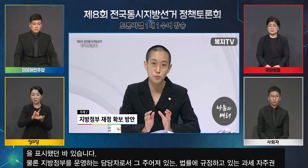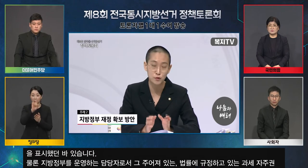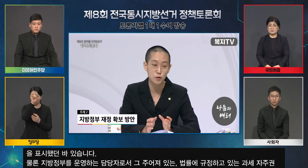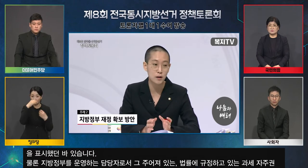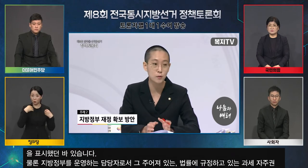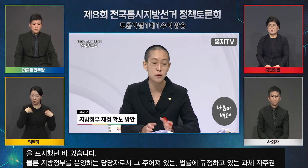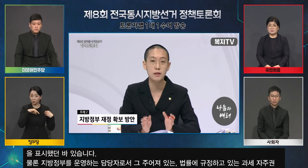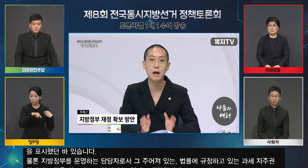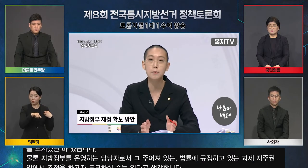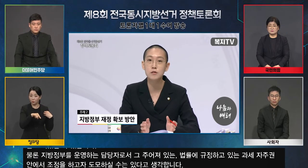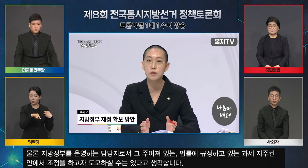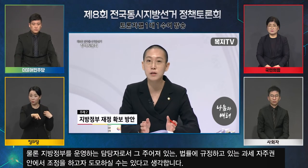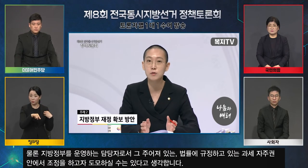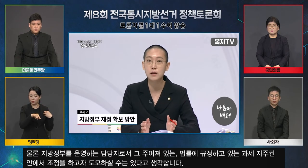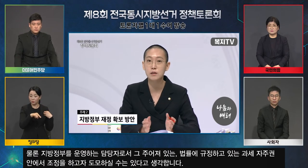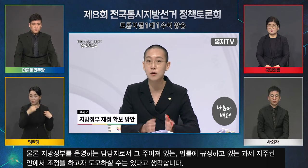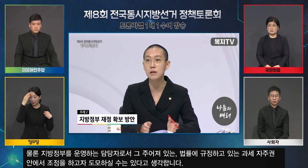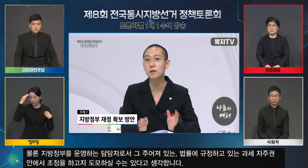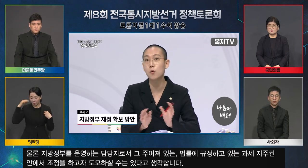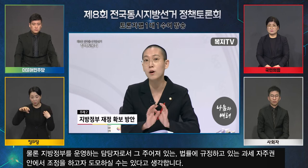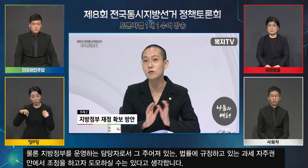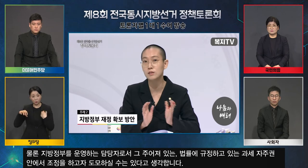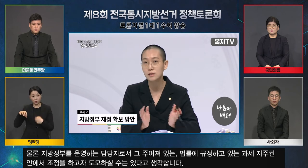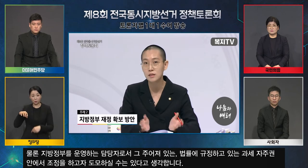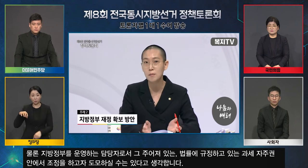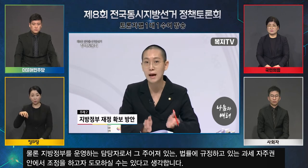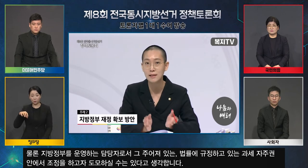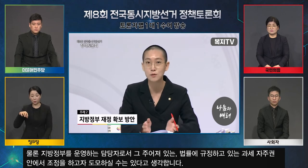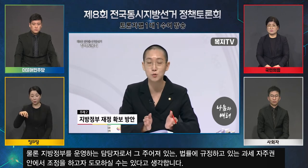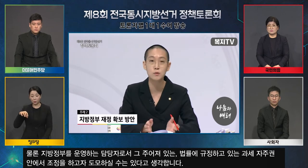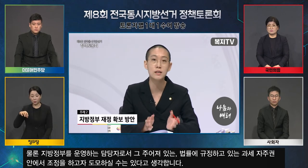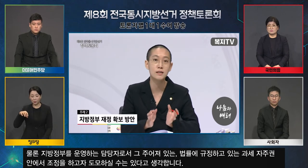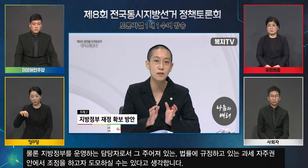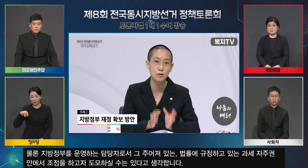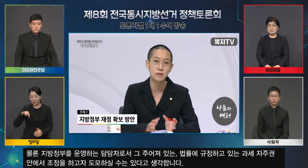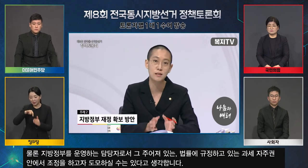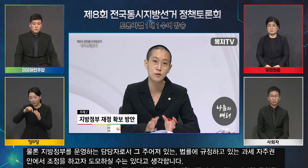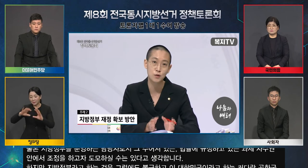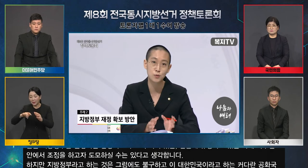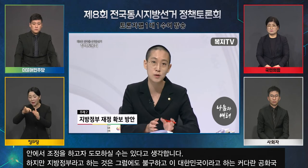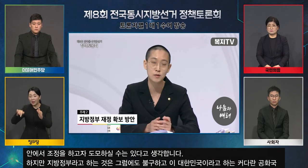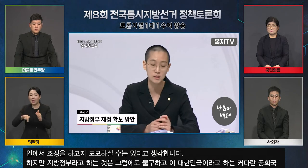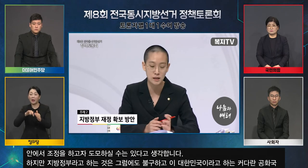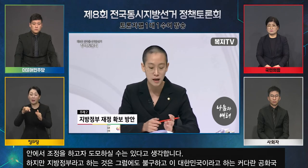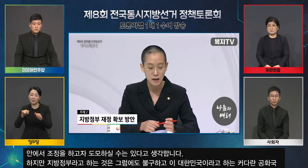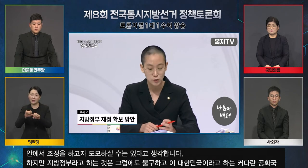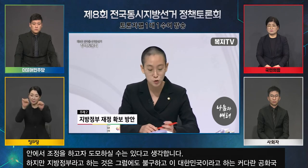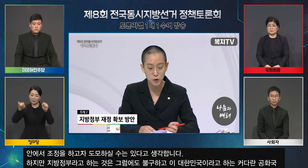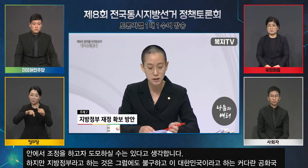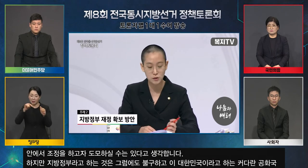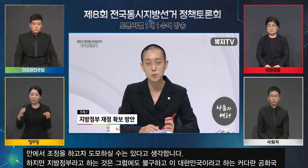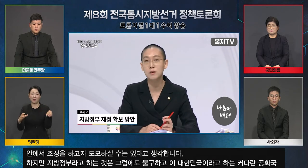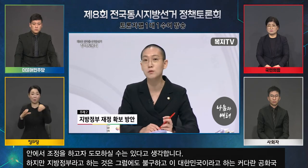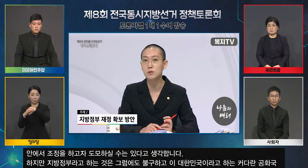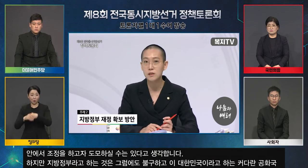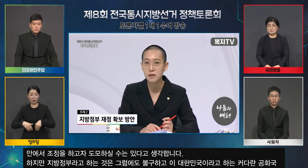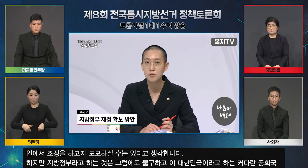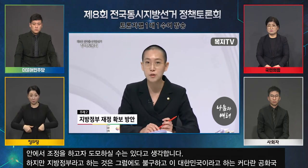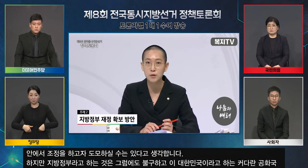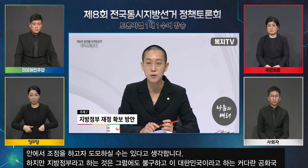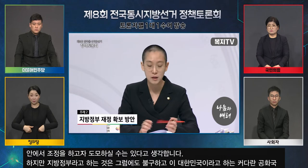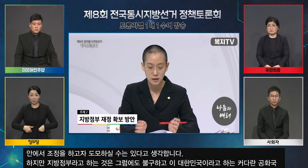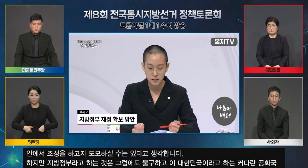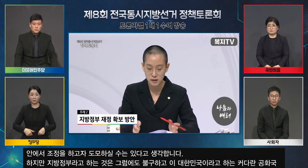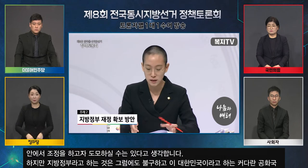그럼에도 불구하고 이 대한민국이라고 하는 커다란 공화국 시스템 안에서 존재하는 것이라는 것 또한 굉장히 중요한 지점이라고